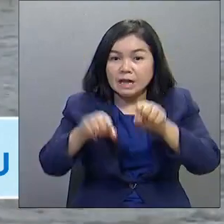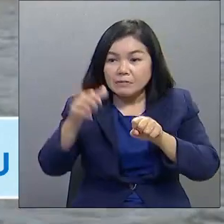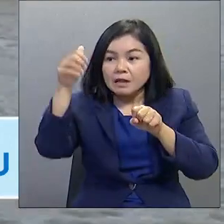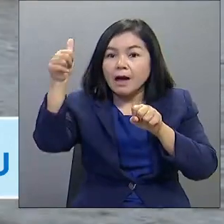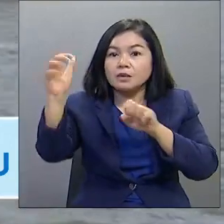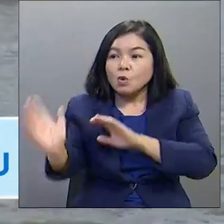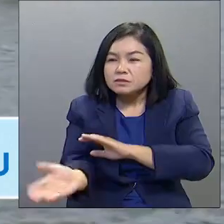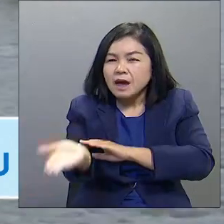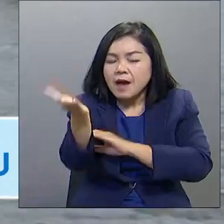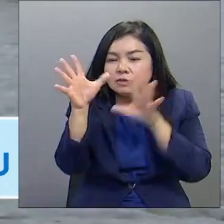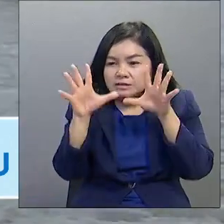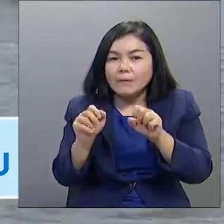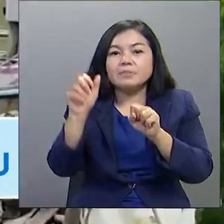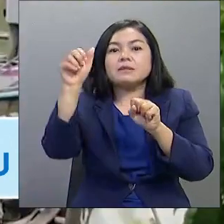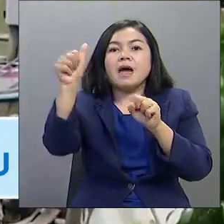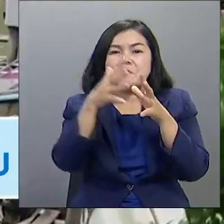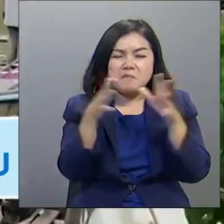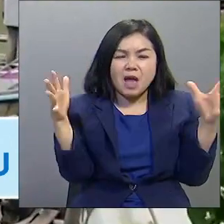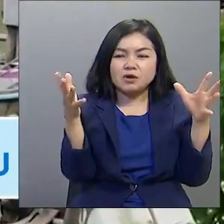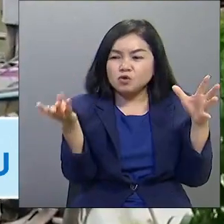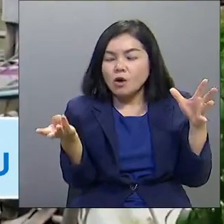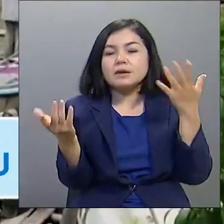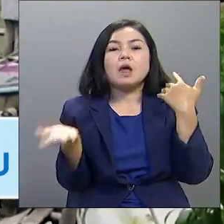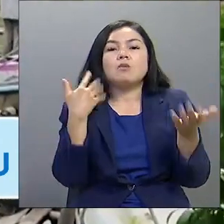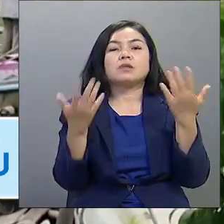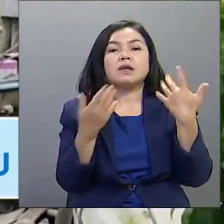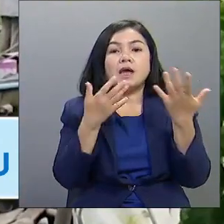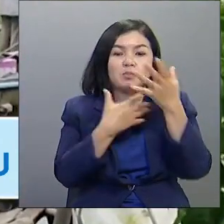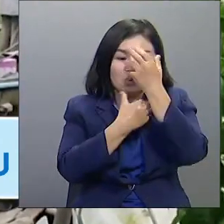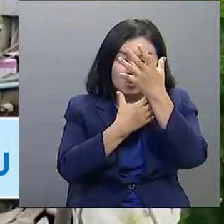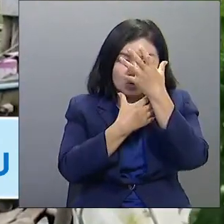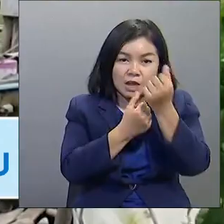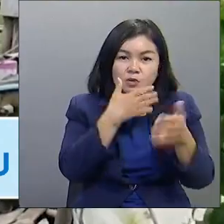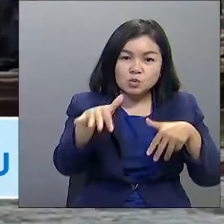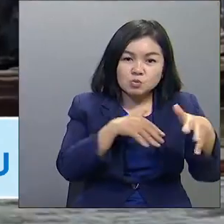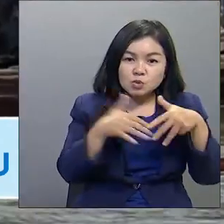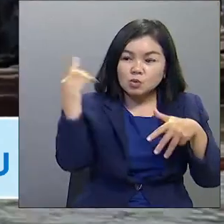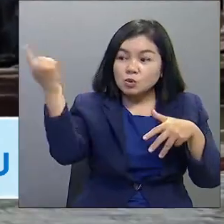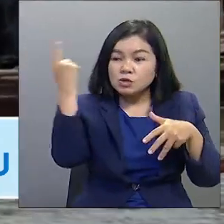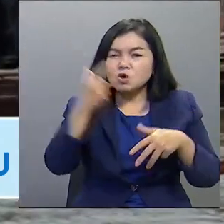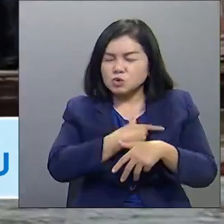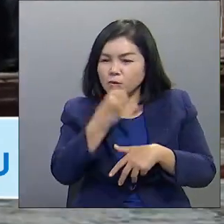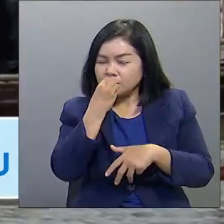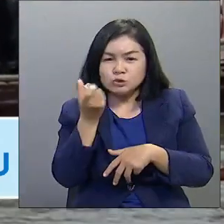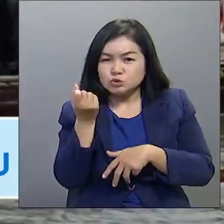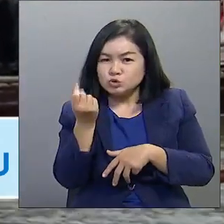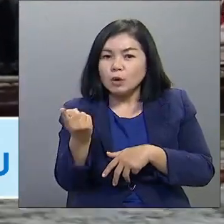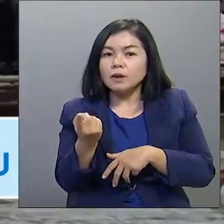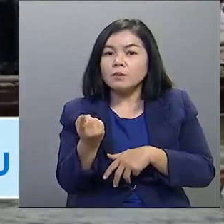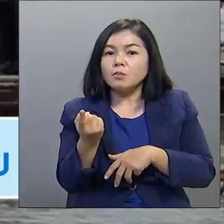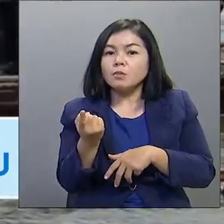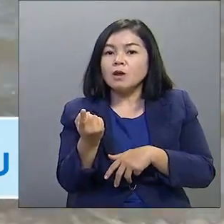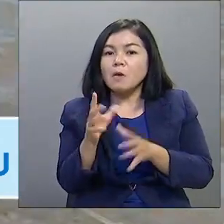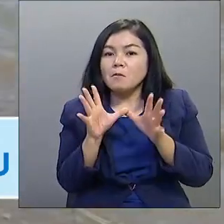ใกล้รุ่งซึ่งบางลำก็จับได้เยอะด้วยมีพ่อค้าแม่ค้าคนกลางชาวบ้านนักท่องเที่ยวที่ชอบกินอาหารทะเลสดๆโดยเฉพ